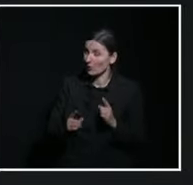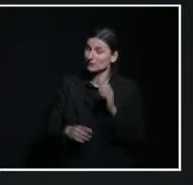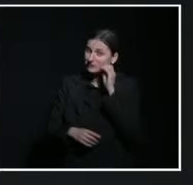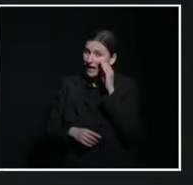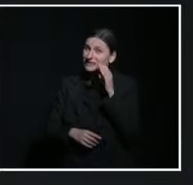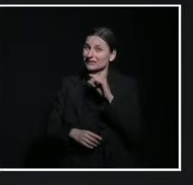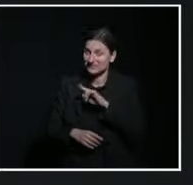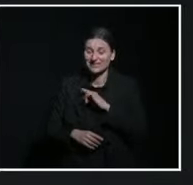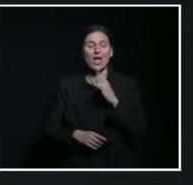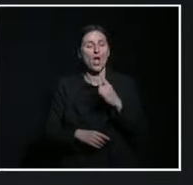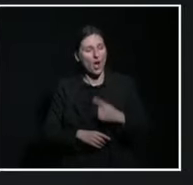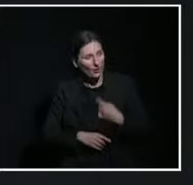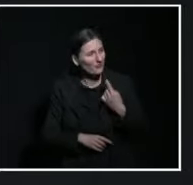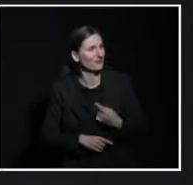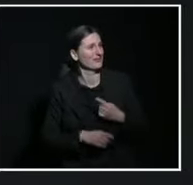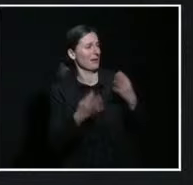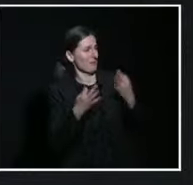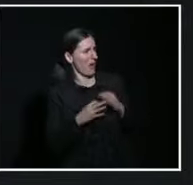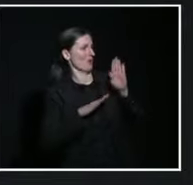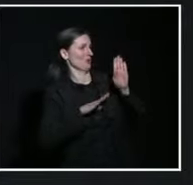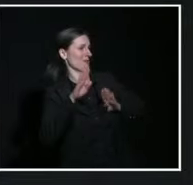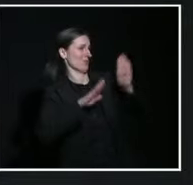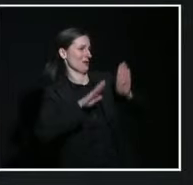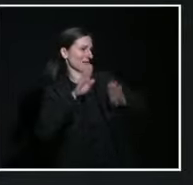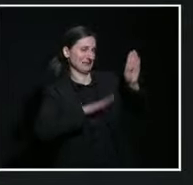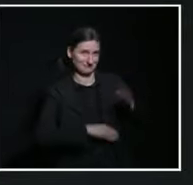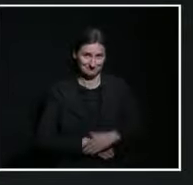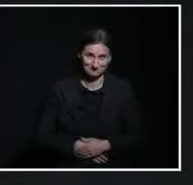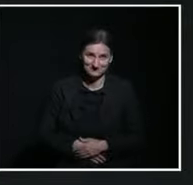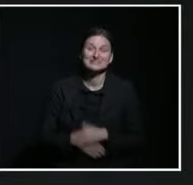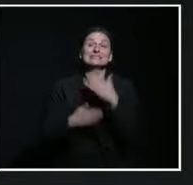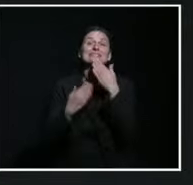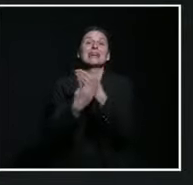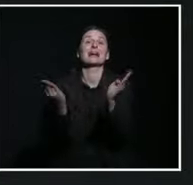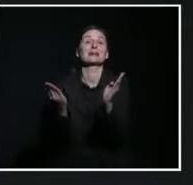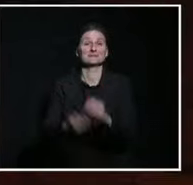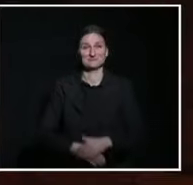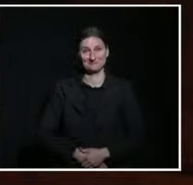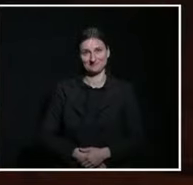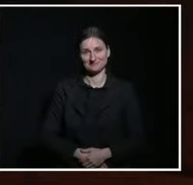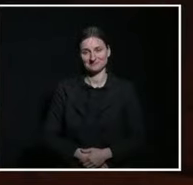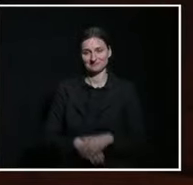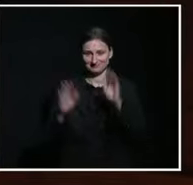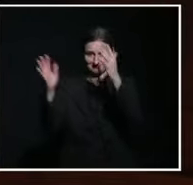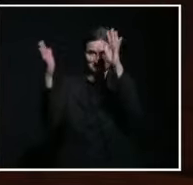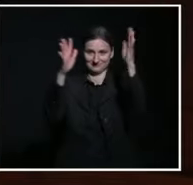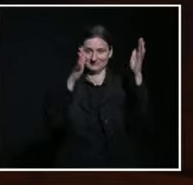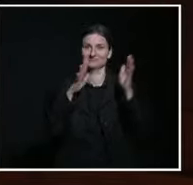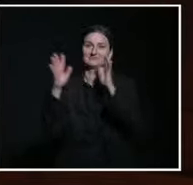dass auch wir sie verdient haben. Danke.